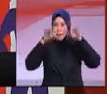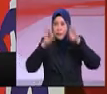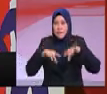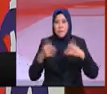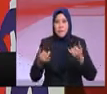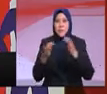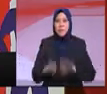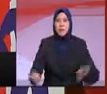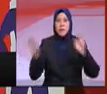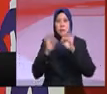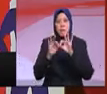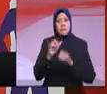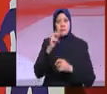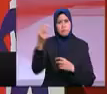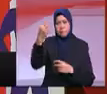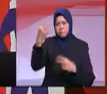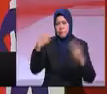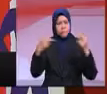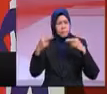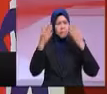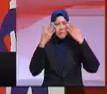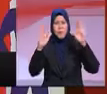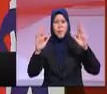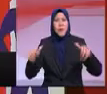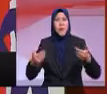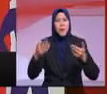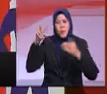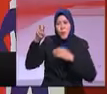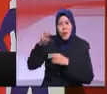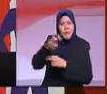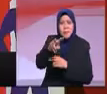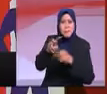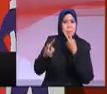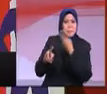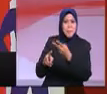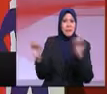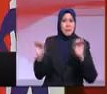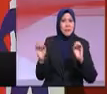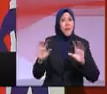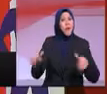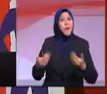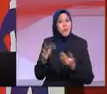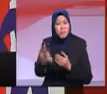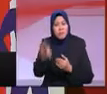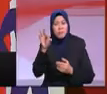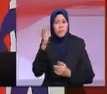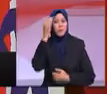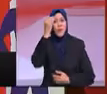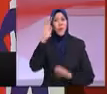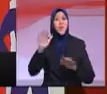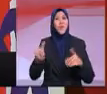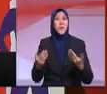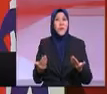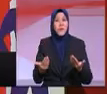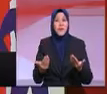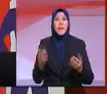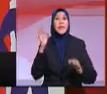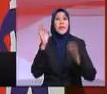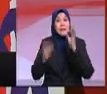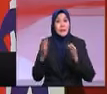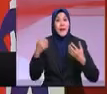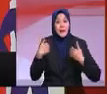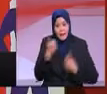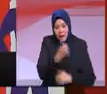berperang, kalau kita tak nampak virus tersebut, macam mana kita nak mengesan. Jadi kalau kita ada alat-alat